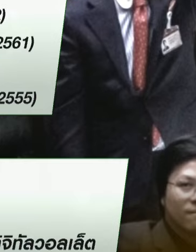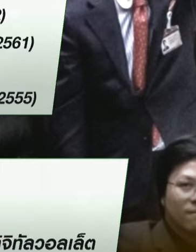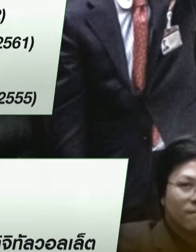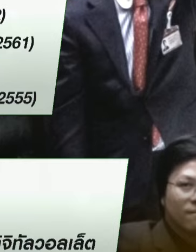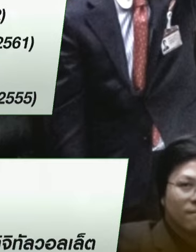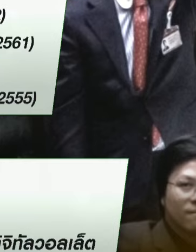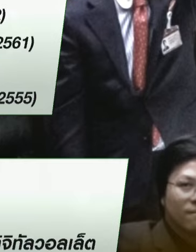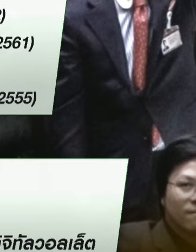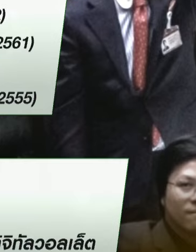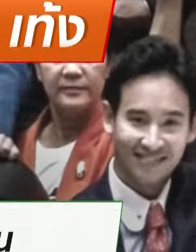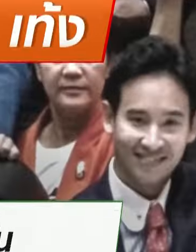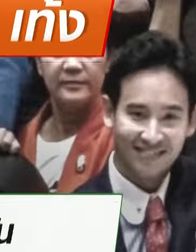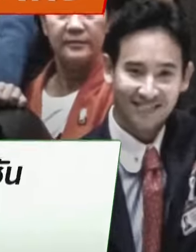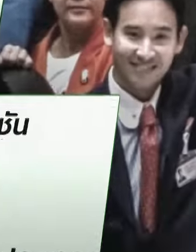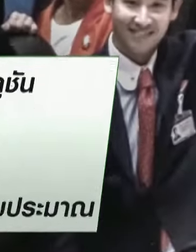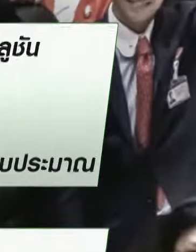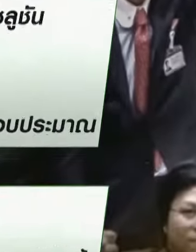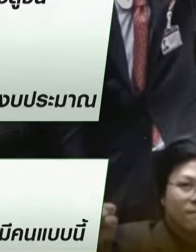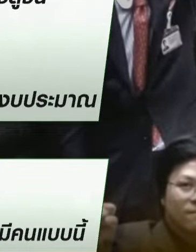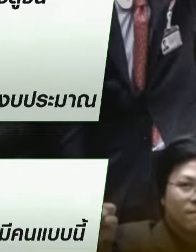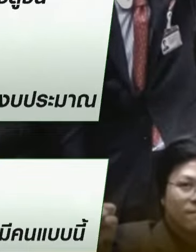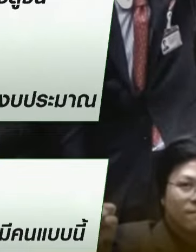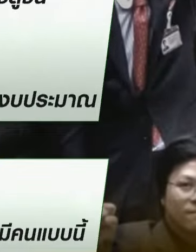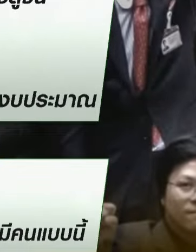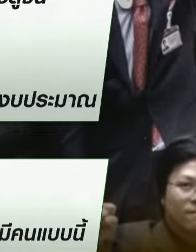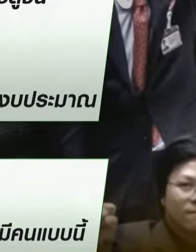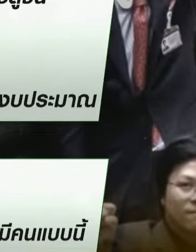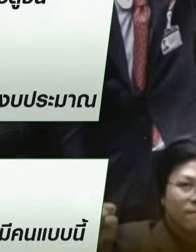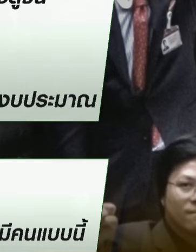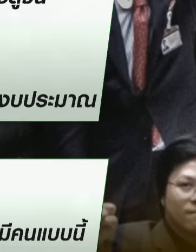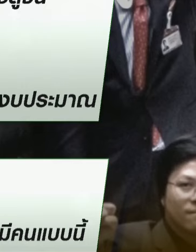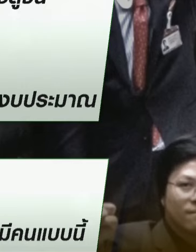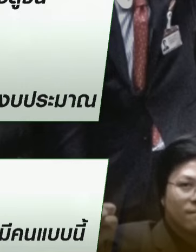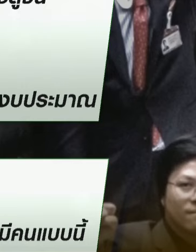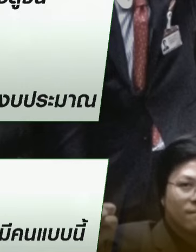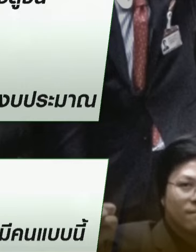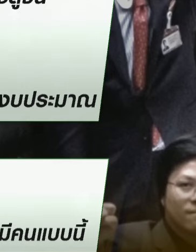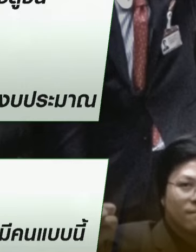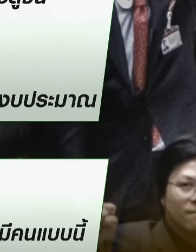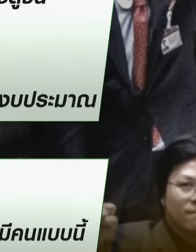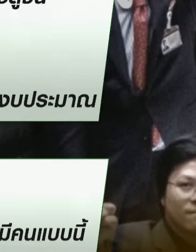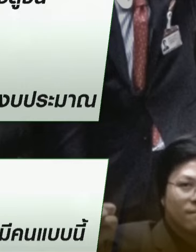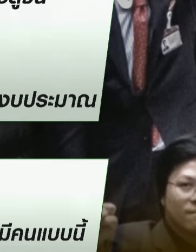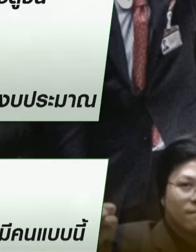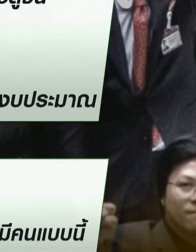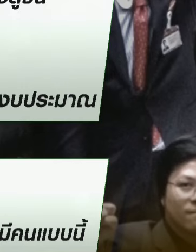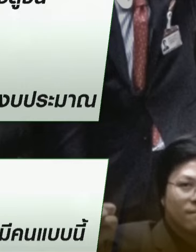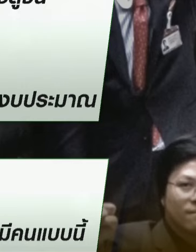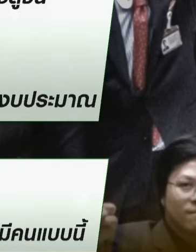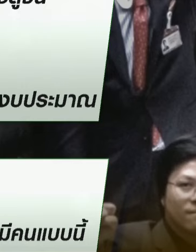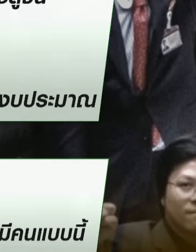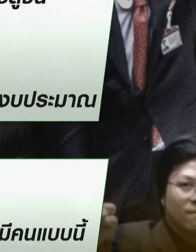เท้งณัฐพงษ์เรืองปัญญาวุฒิเนี่ยหลายคนอาจจะยังไม่ค่อยรู้จักปัจจุบันคุณเท้งอายุ36ปีนะคะประวัติการทำงานอย่าง